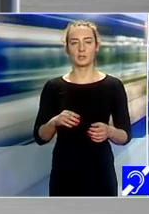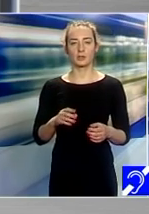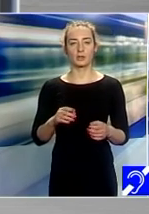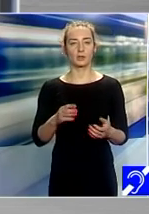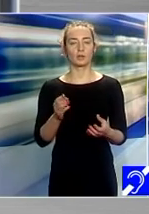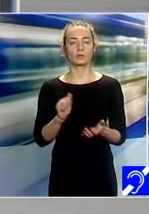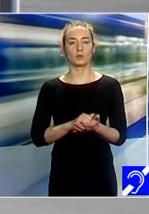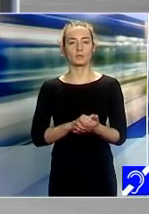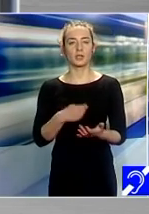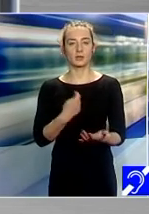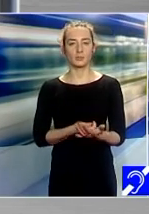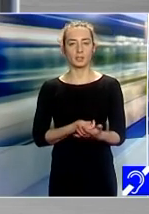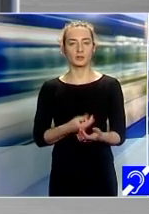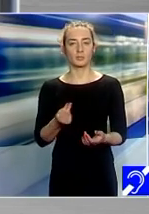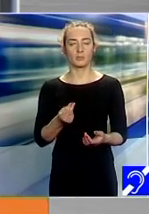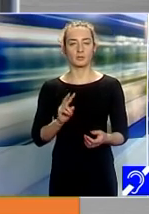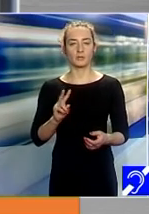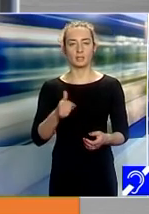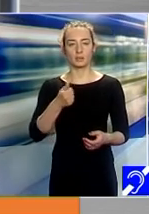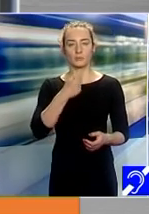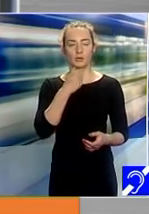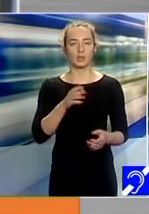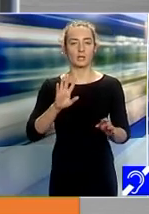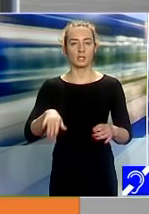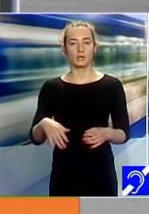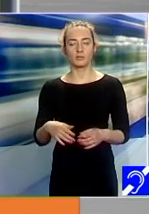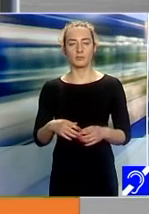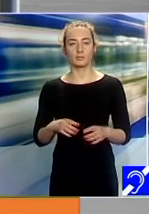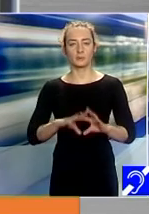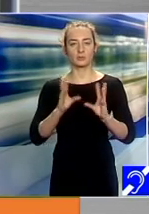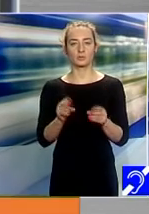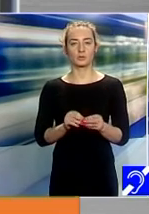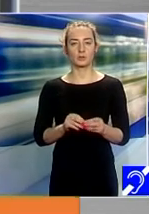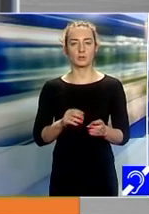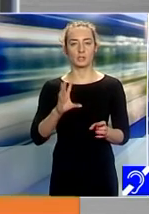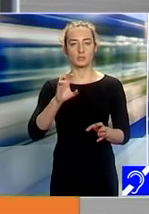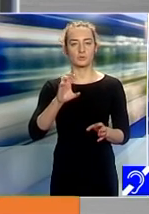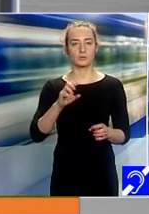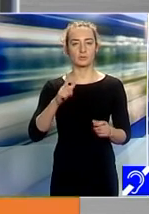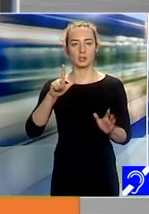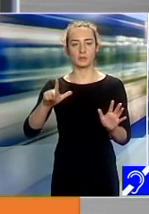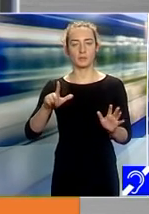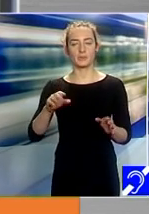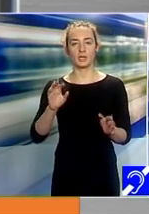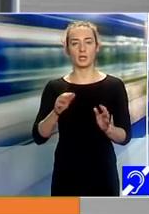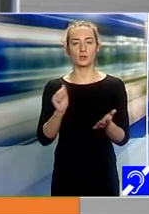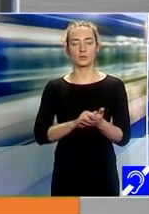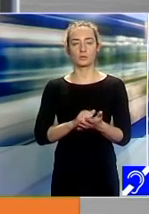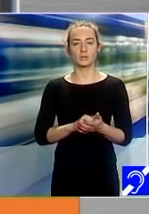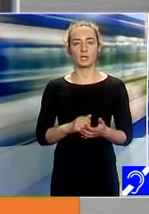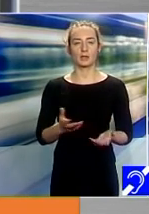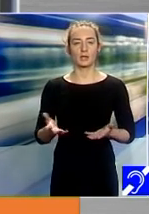plată pentru varianta de un an. Avem în total 507 dosare, din